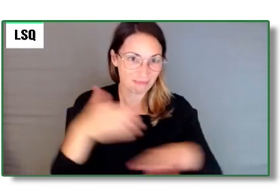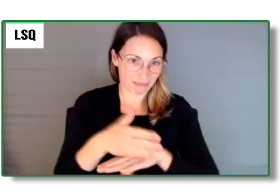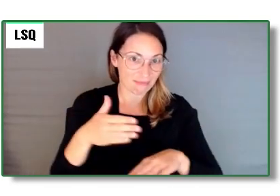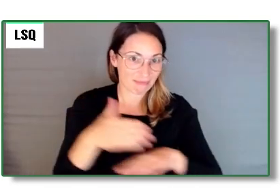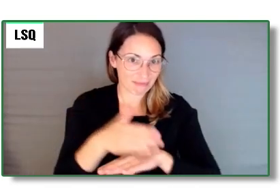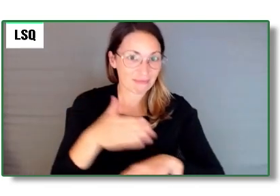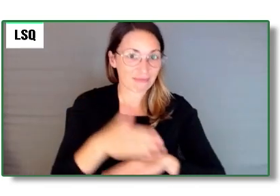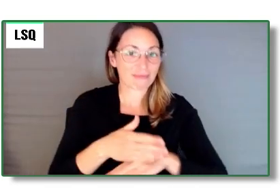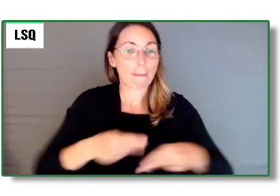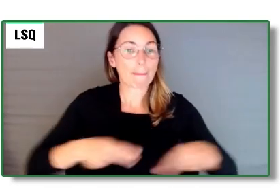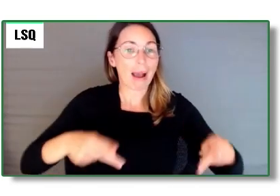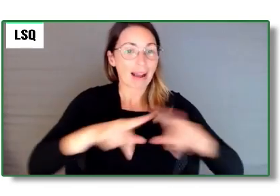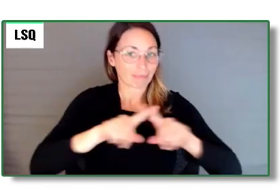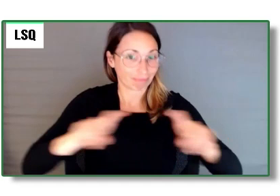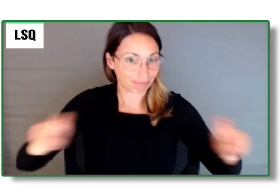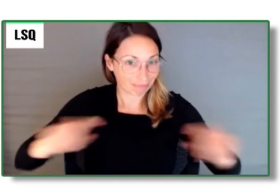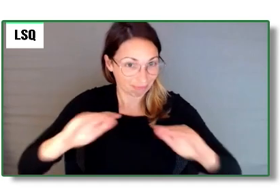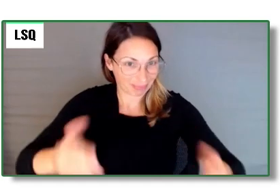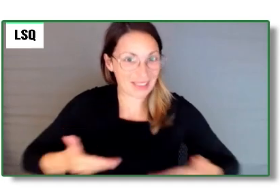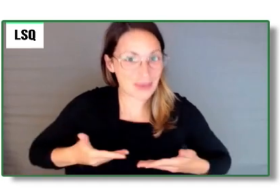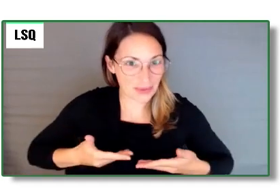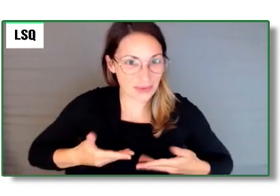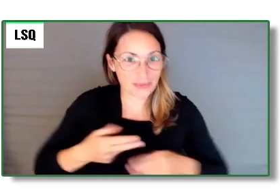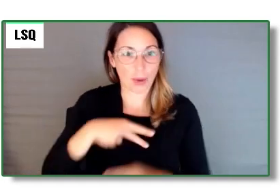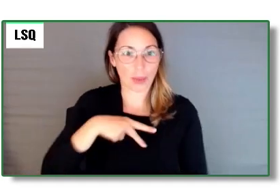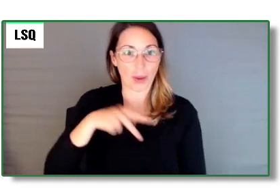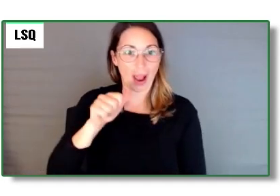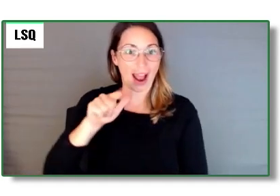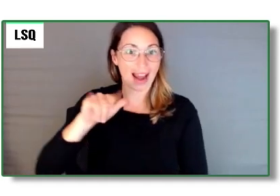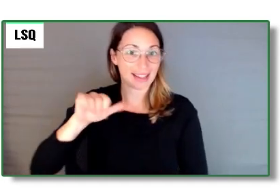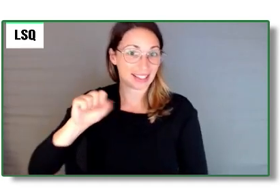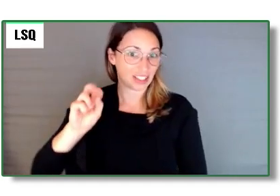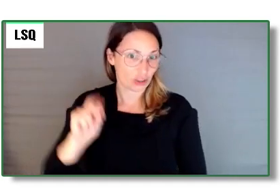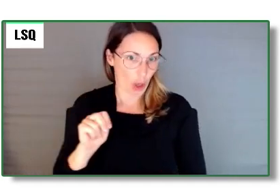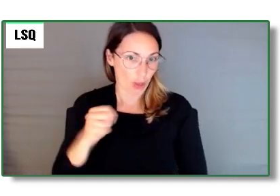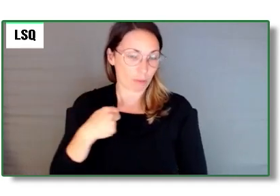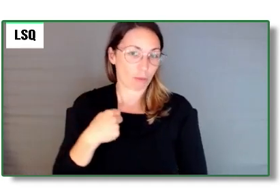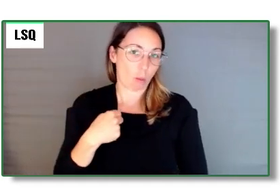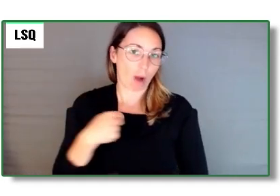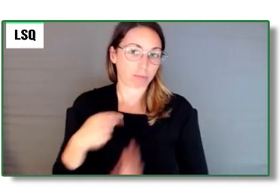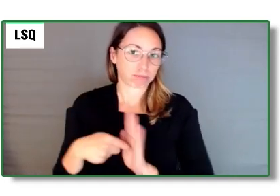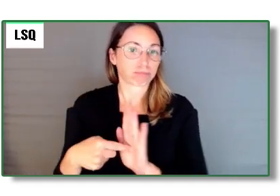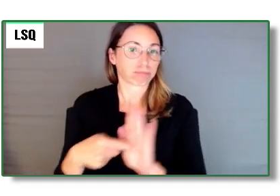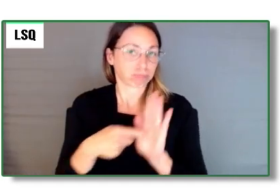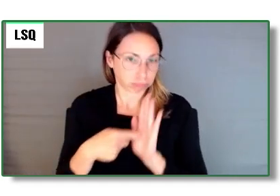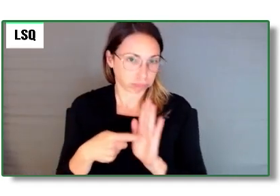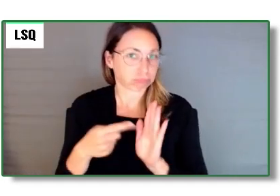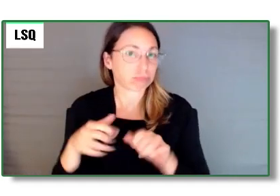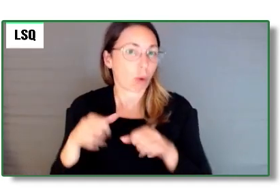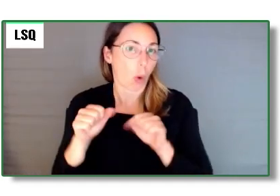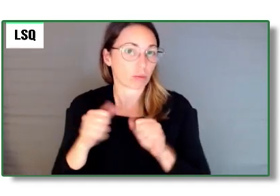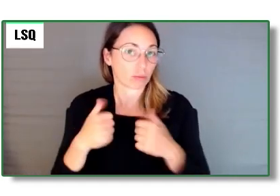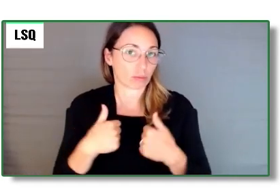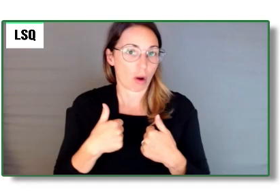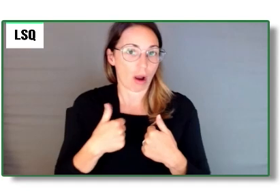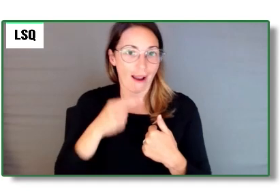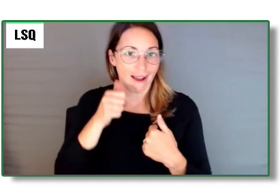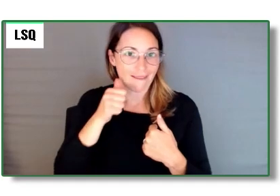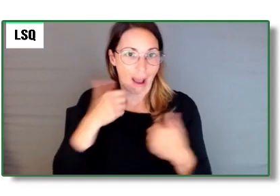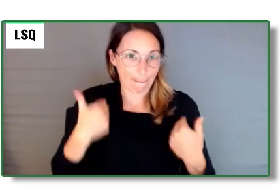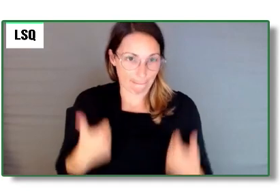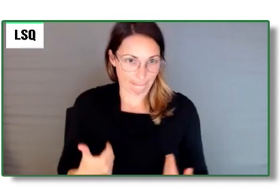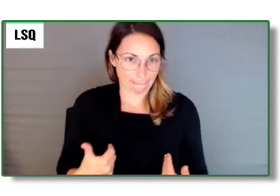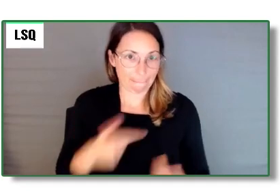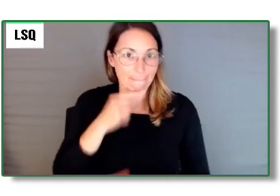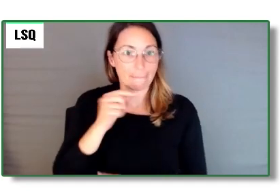et je serai l'hôte aujourd'hui. J'ai 35 ans, je suis une femme, j'ai des cheveux bruns, courts. Aujourd'hui,